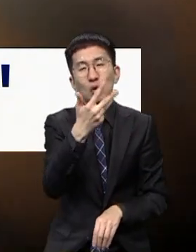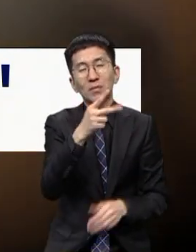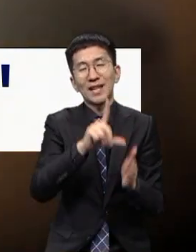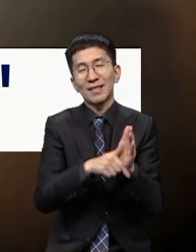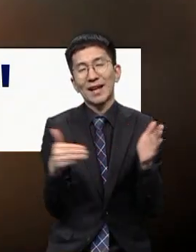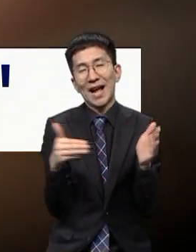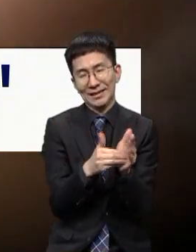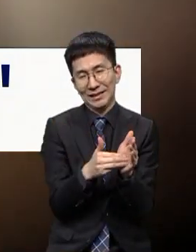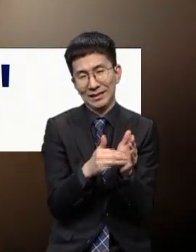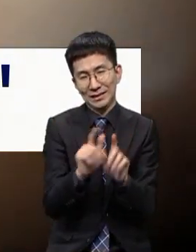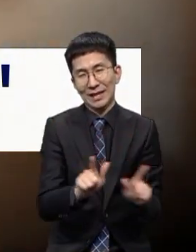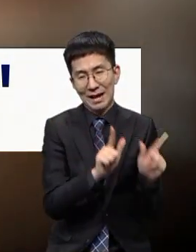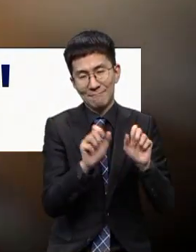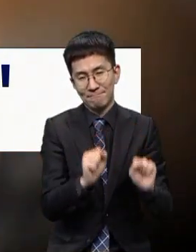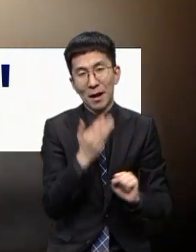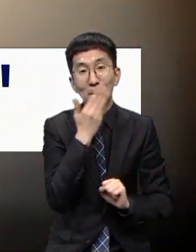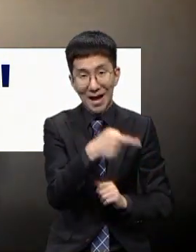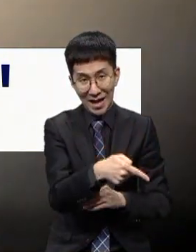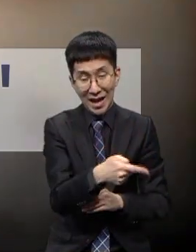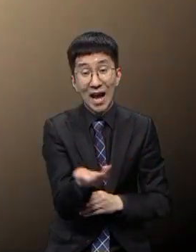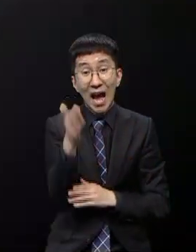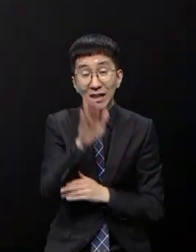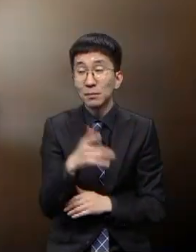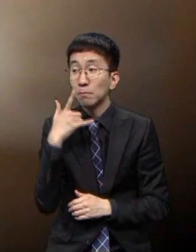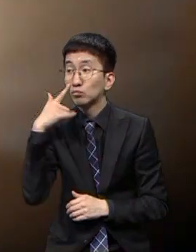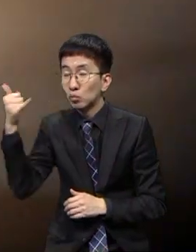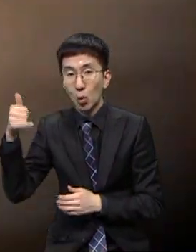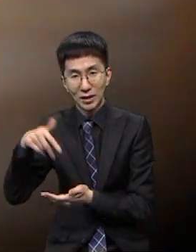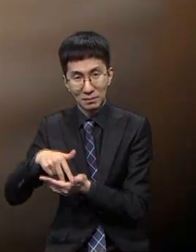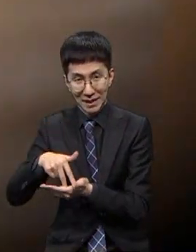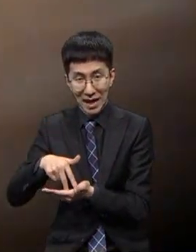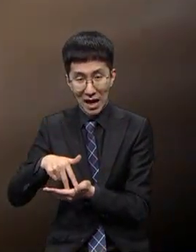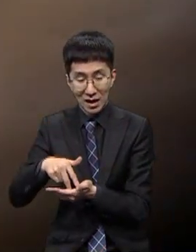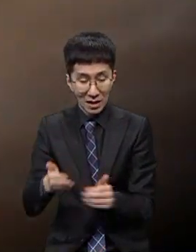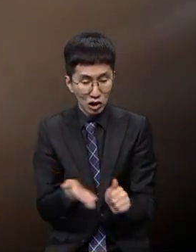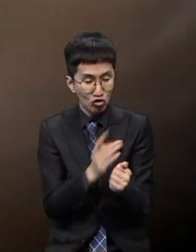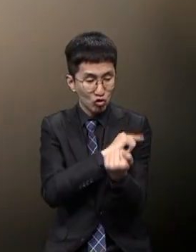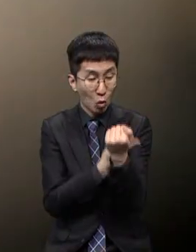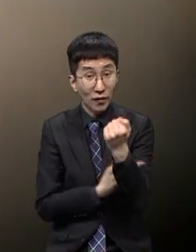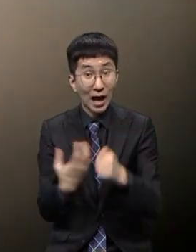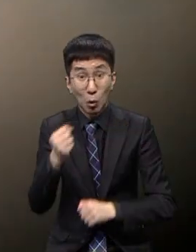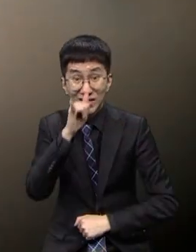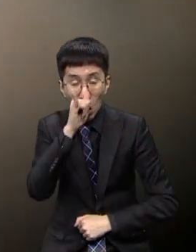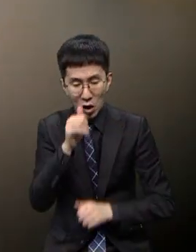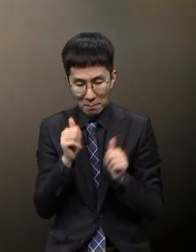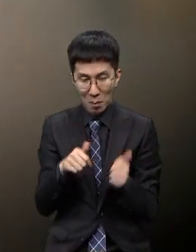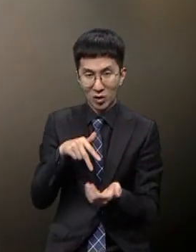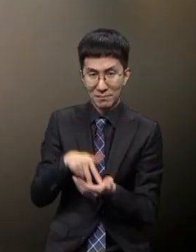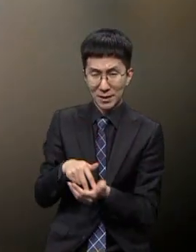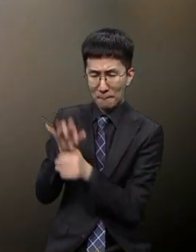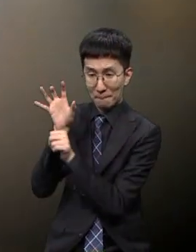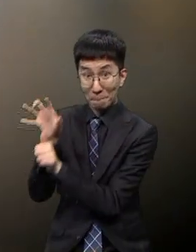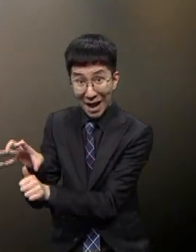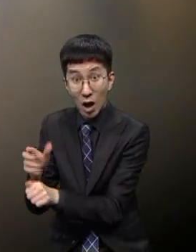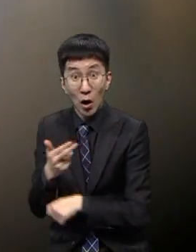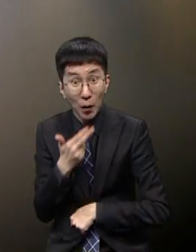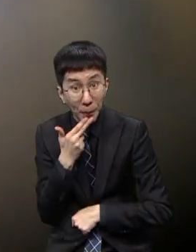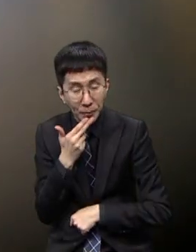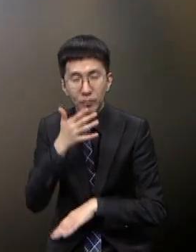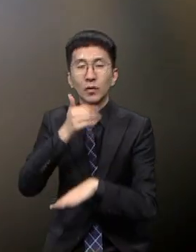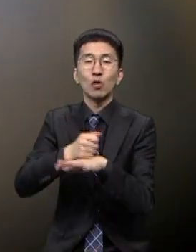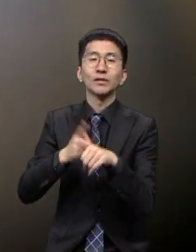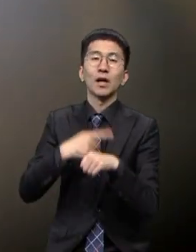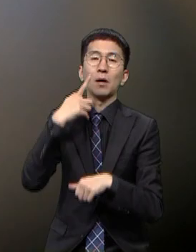받으며 머무를 수 있습니다. 하지만 부모에게 친권이 남아있을 경우 법원이 별도 제재를 내리지 않으면